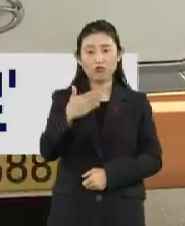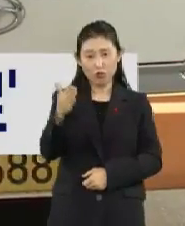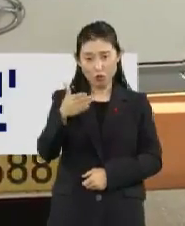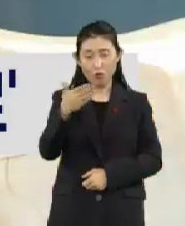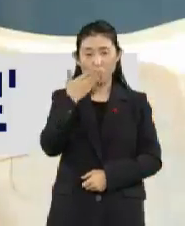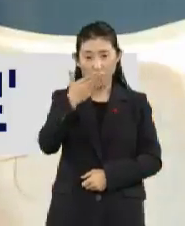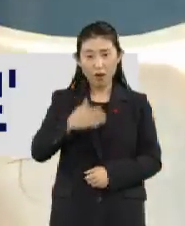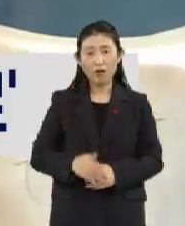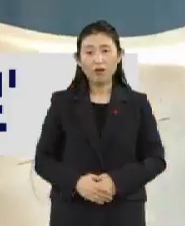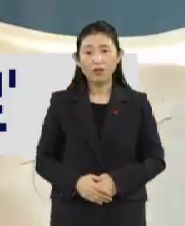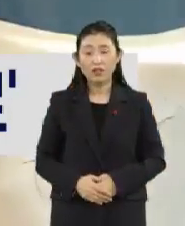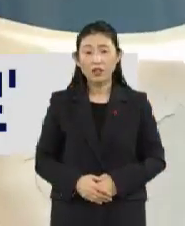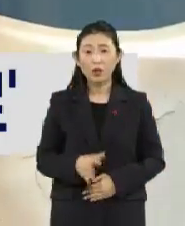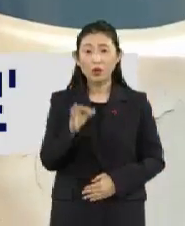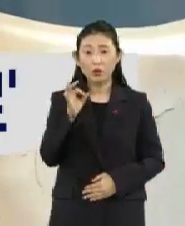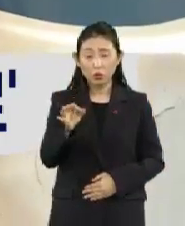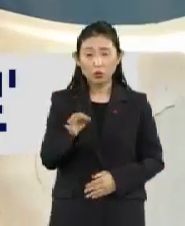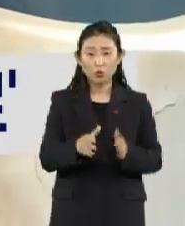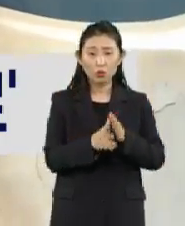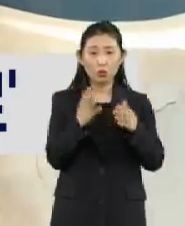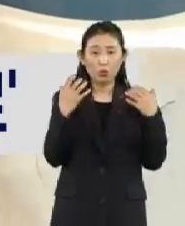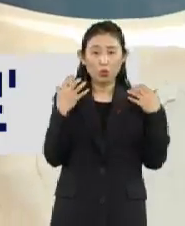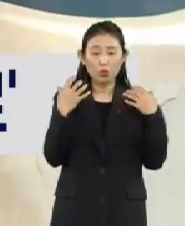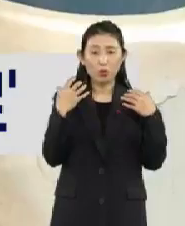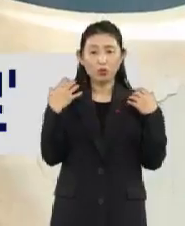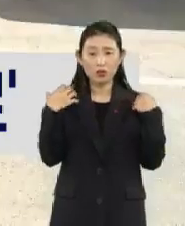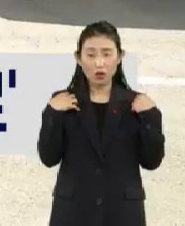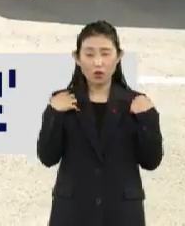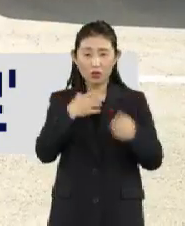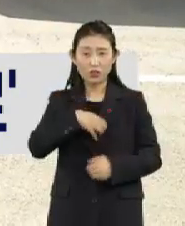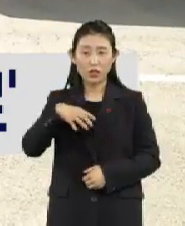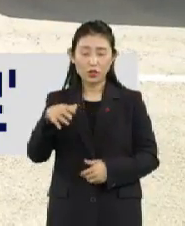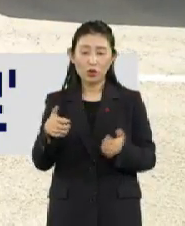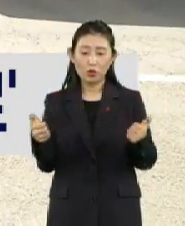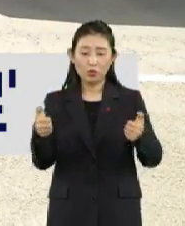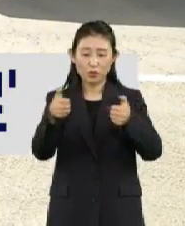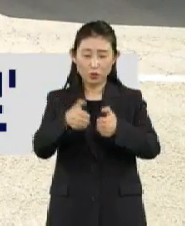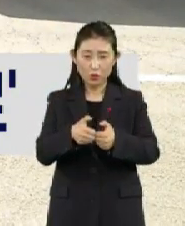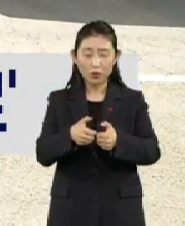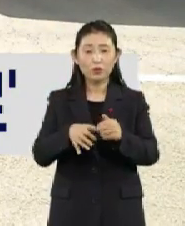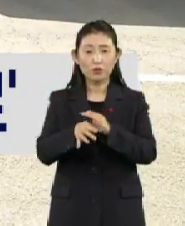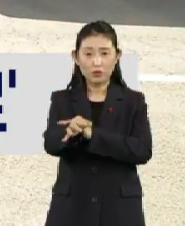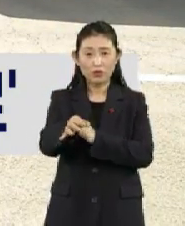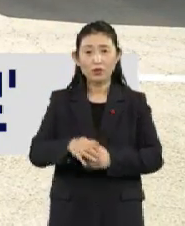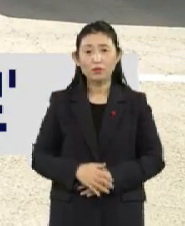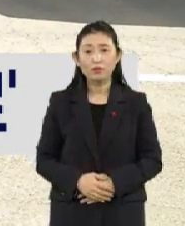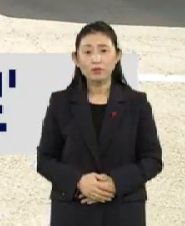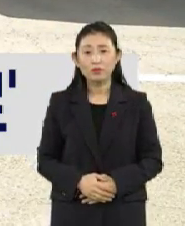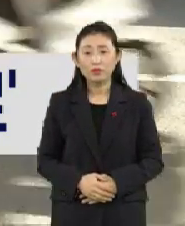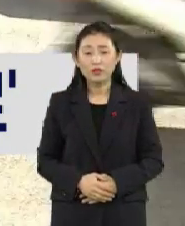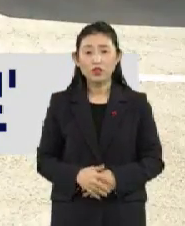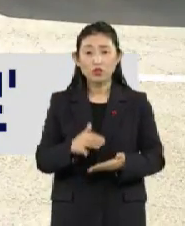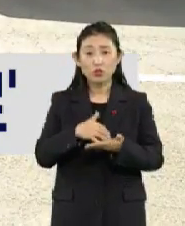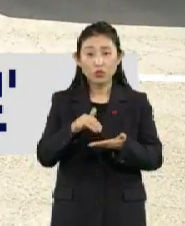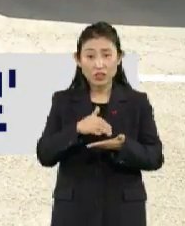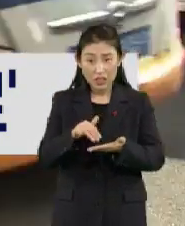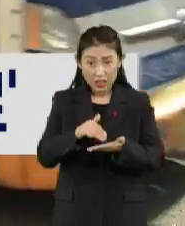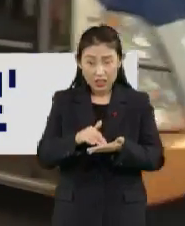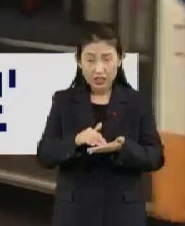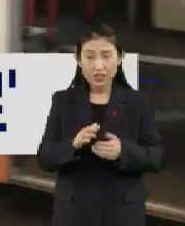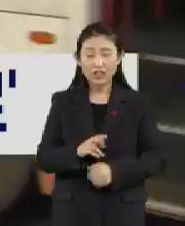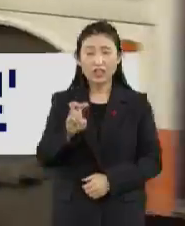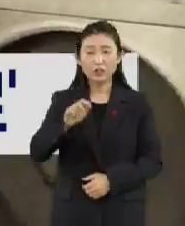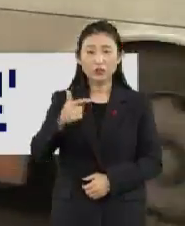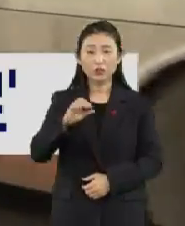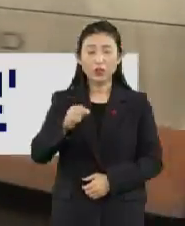이용할 수 있고 비용은 도와 시 군이 각각 50% 씩 부담 한다고 밝혔습니다 대상 인원은 돈의 거주하는